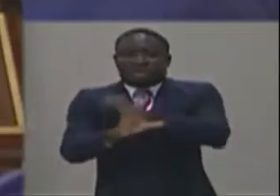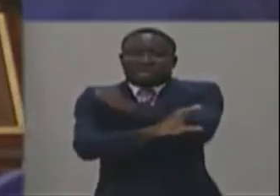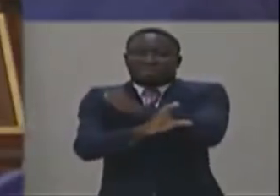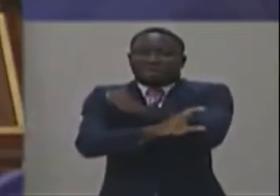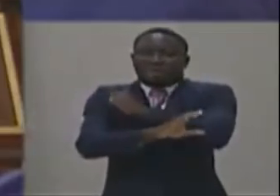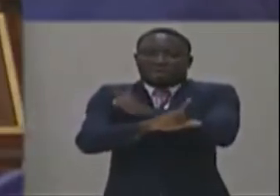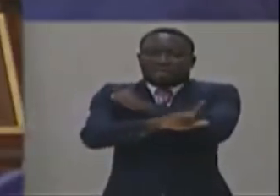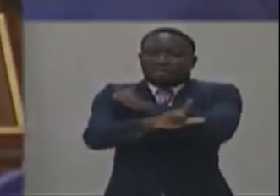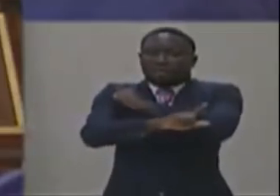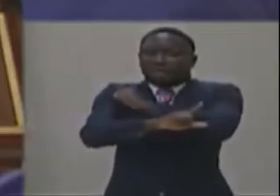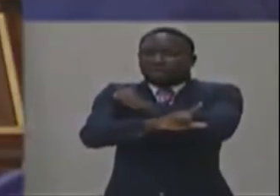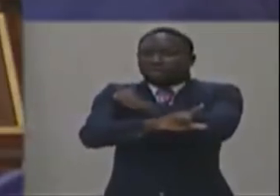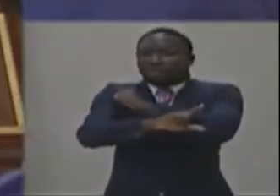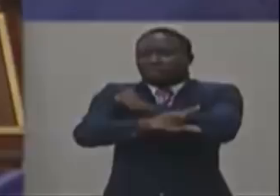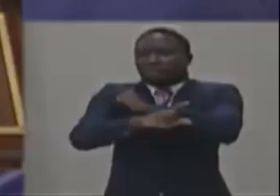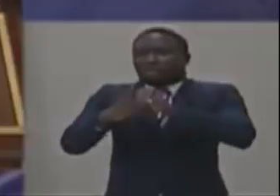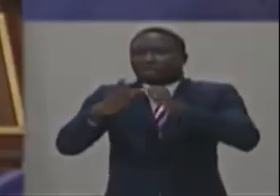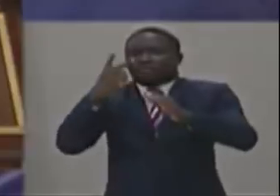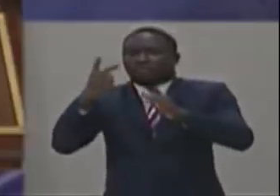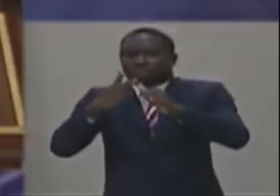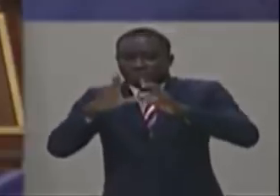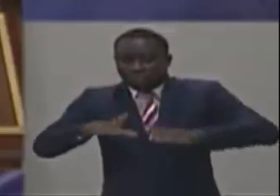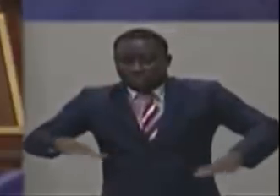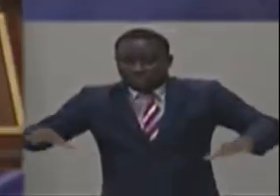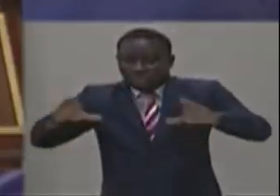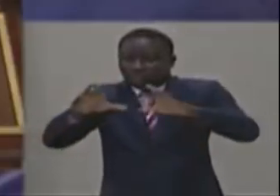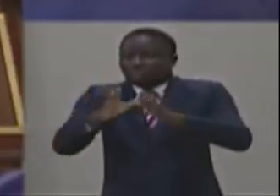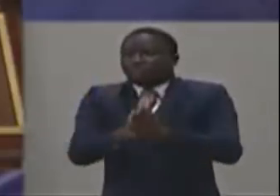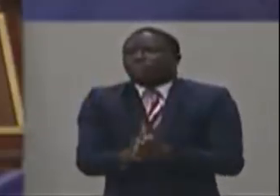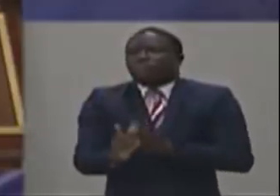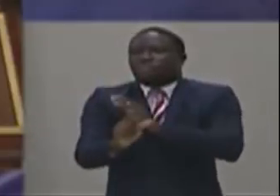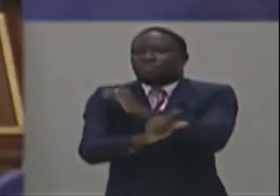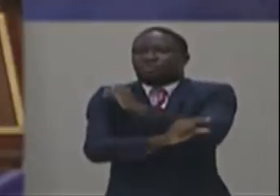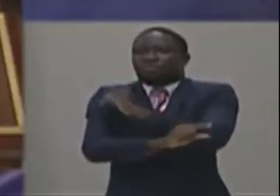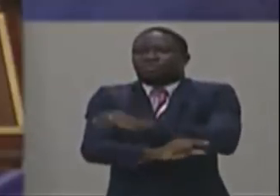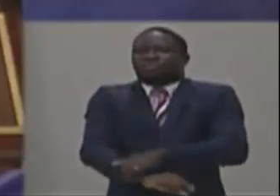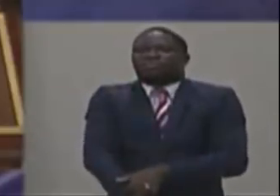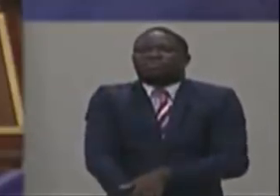Cabaret, Léogane et deuxième pleine dans Petit Gouave.